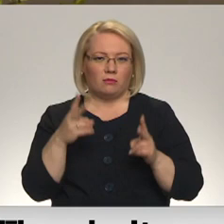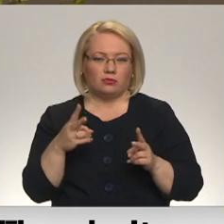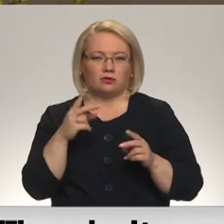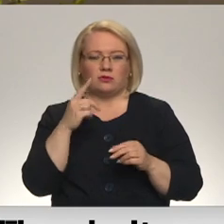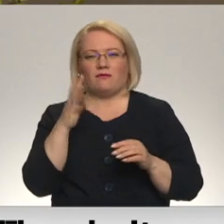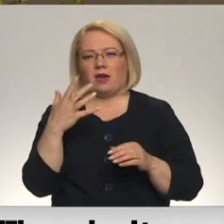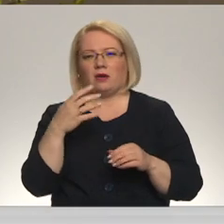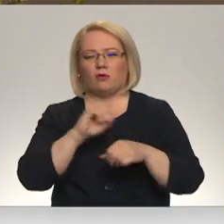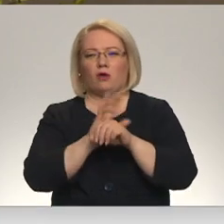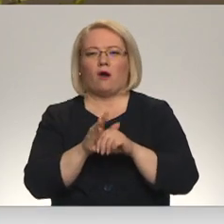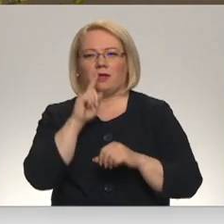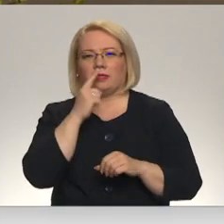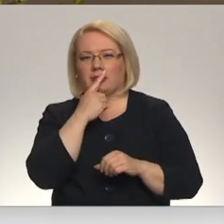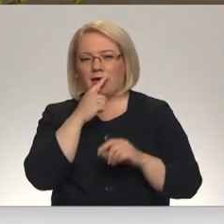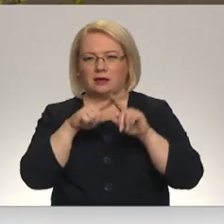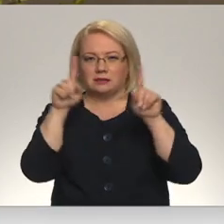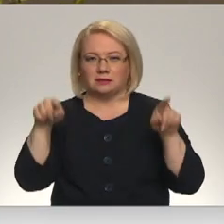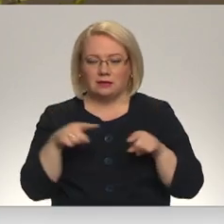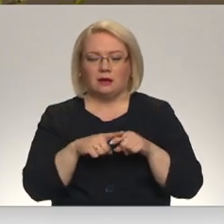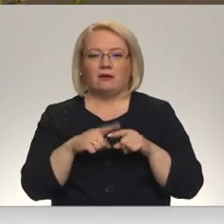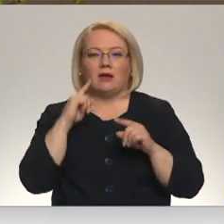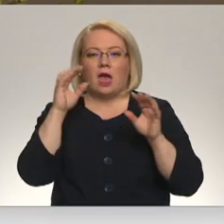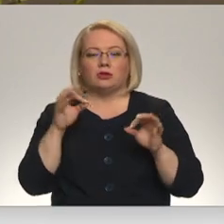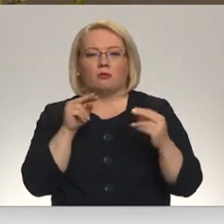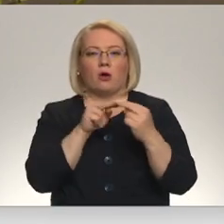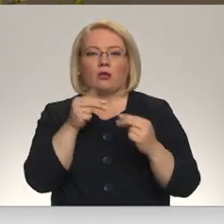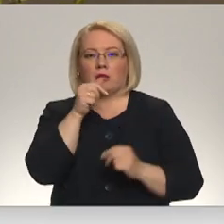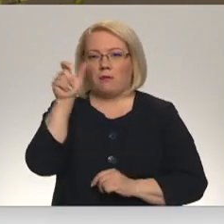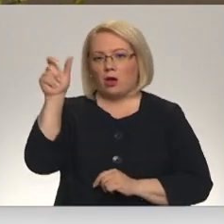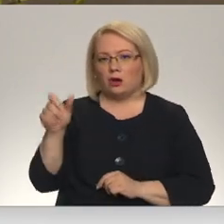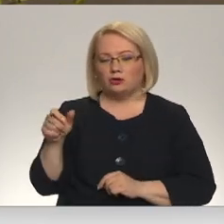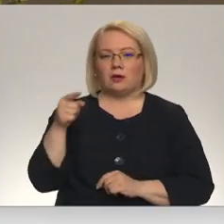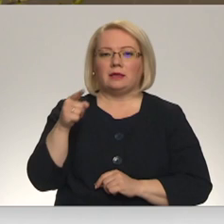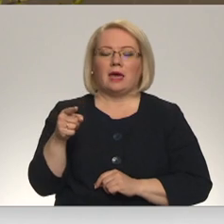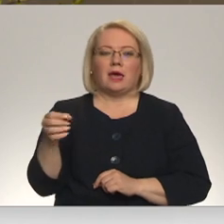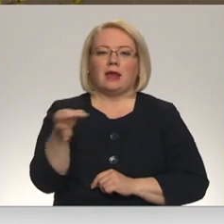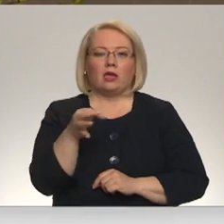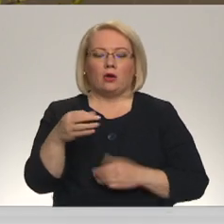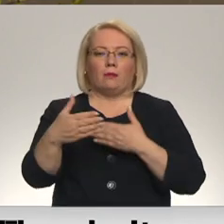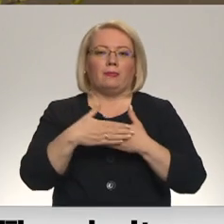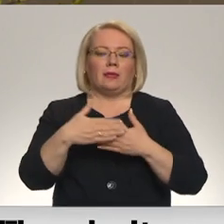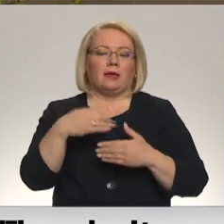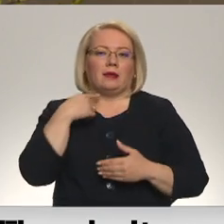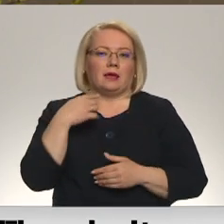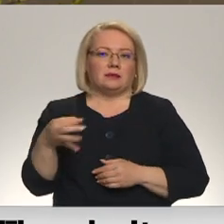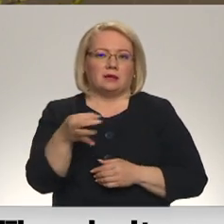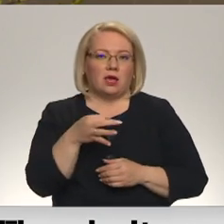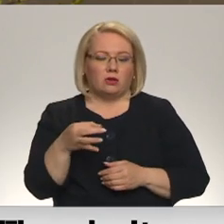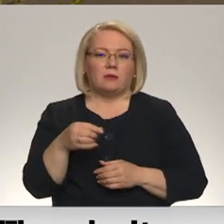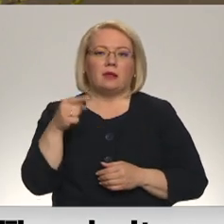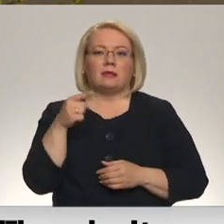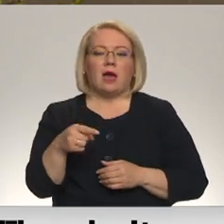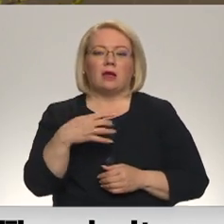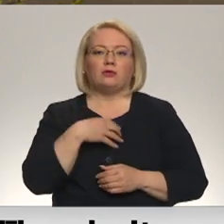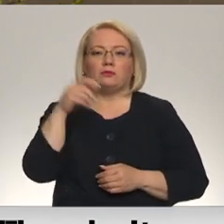jeb aizdomām kontaktpersonas, kad šie reģioni tuvākie un pierīgs reģions ir īpaši šādas